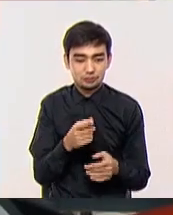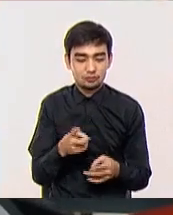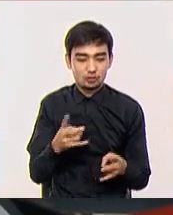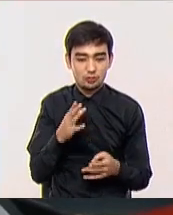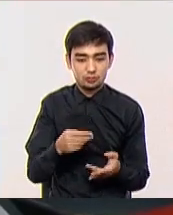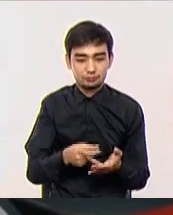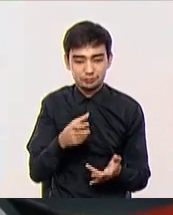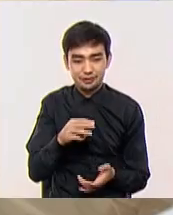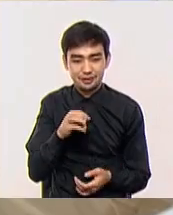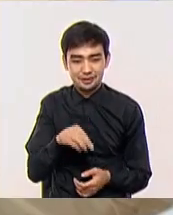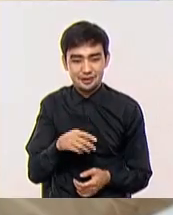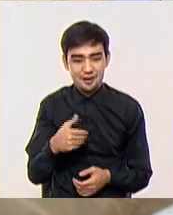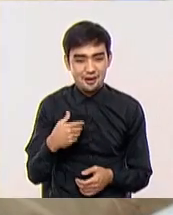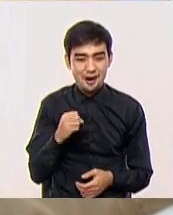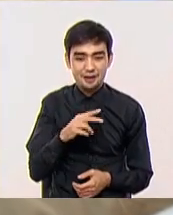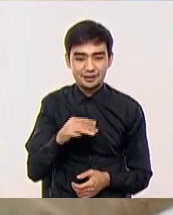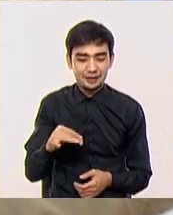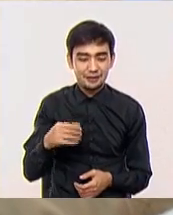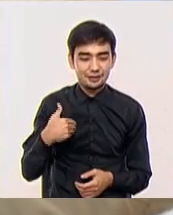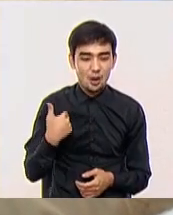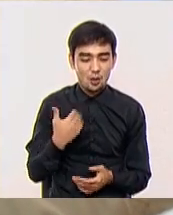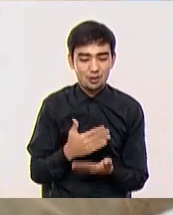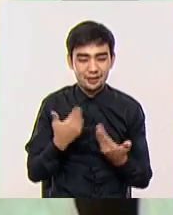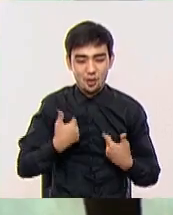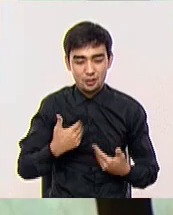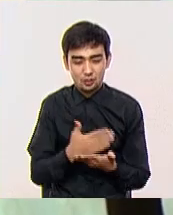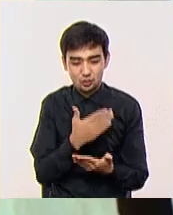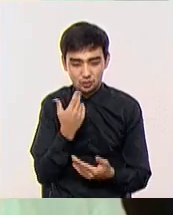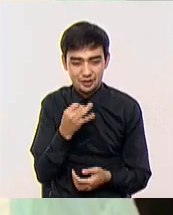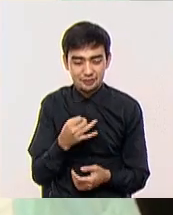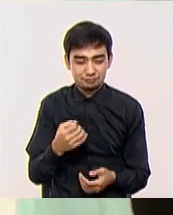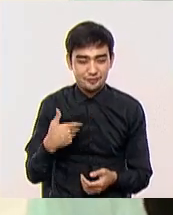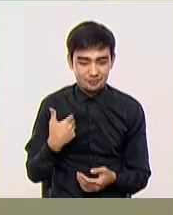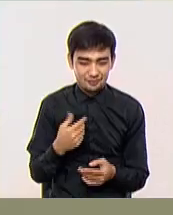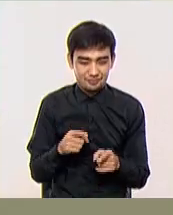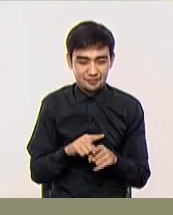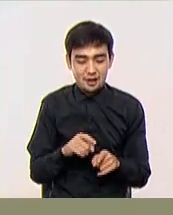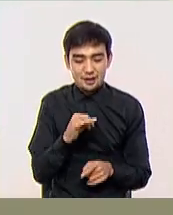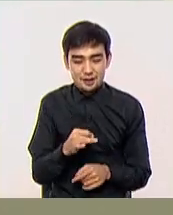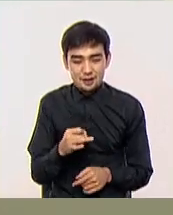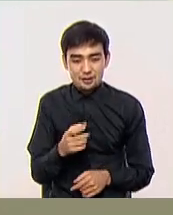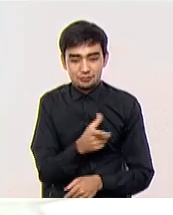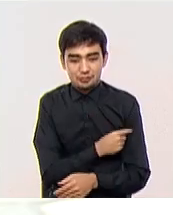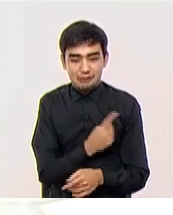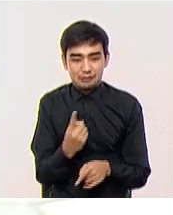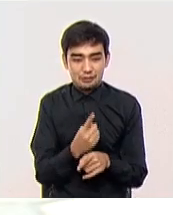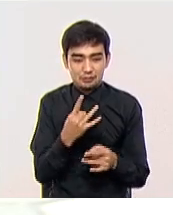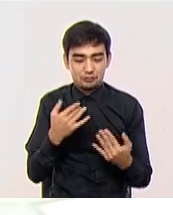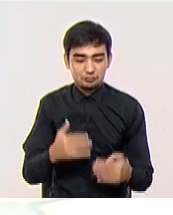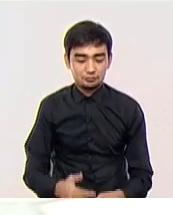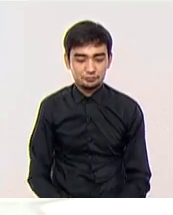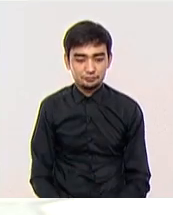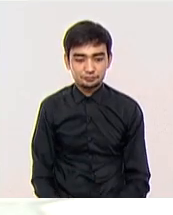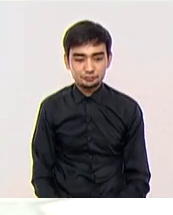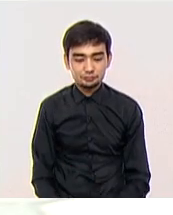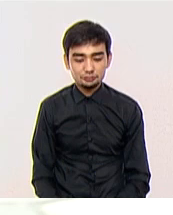сдать тест на антитела, и он должен быть отрицательным. Ревакцинация пройдет одним компонентом. Если, допустим,